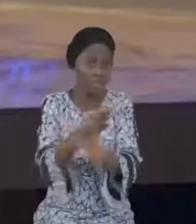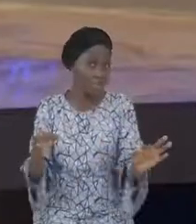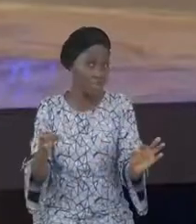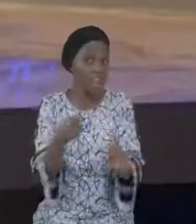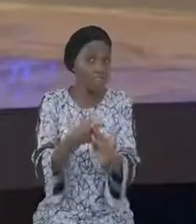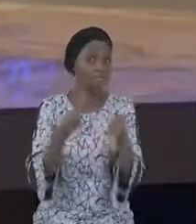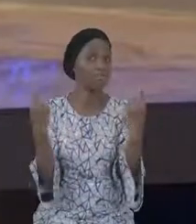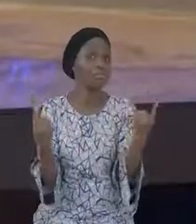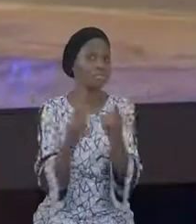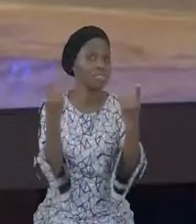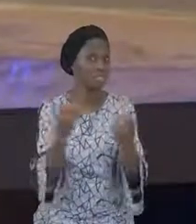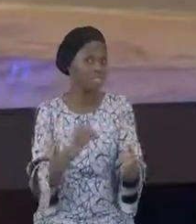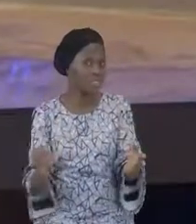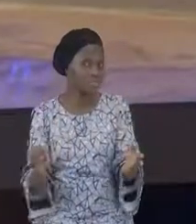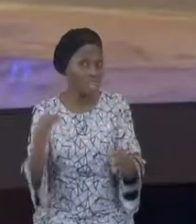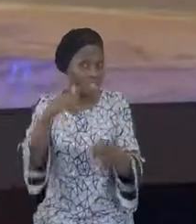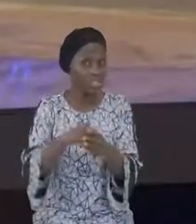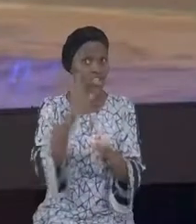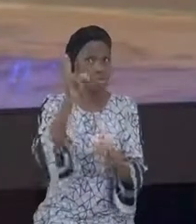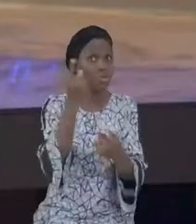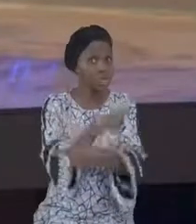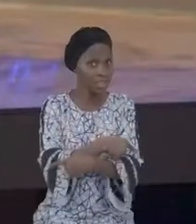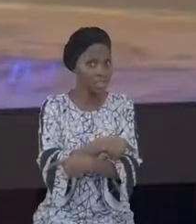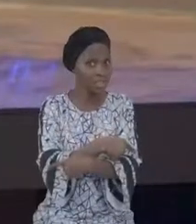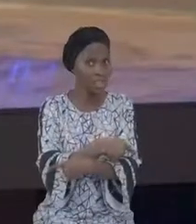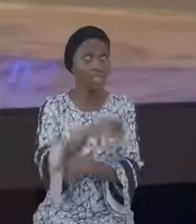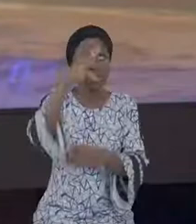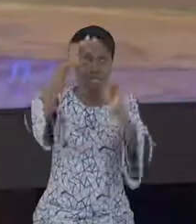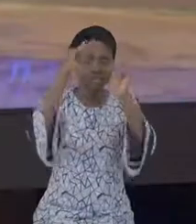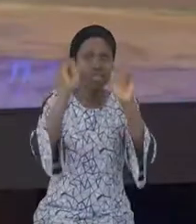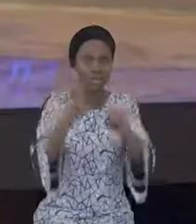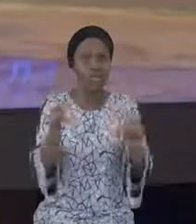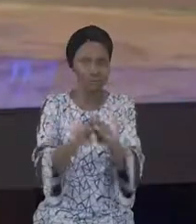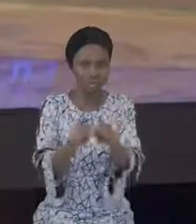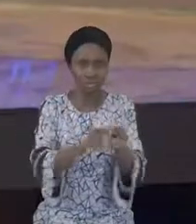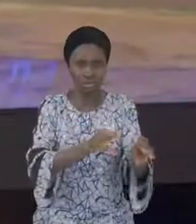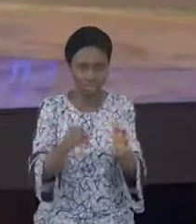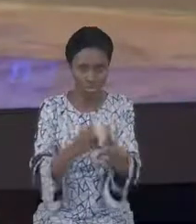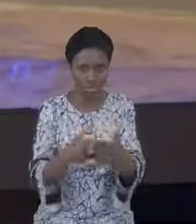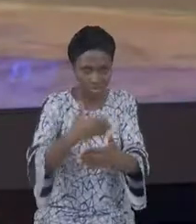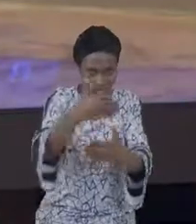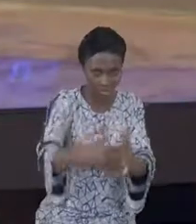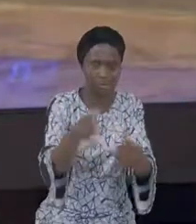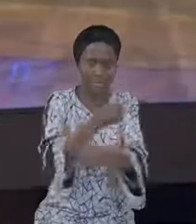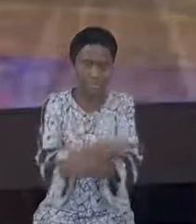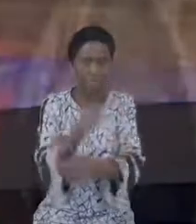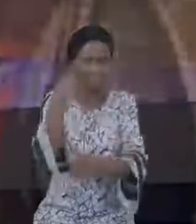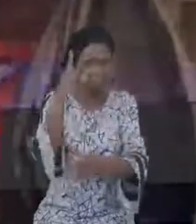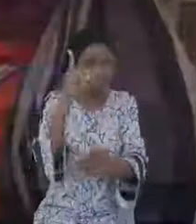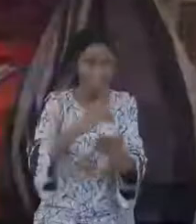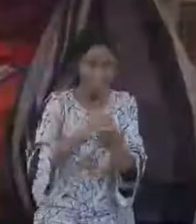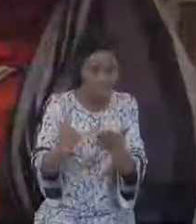garder affranchi du péché un jour, il peut le faire le jour suivant. Il peut le faire toute la